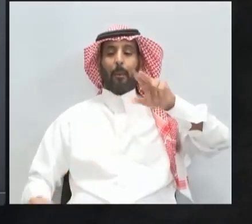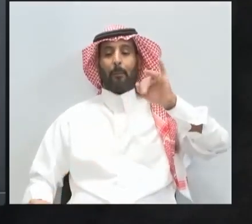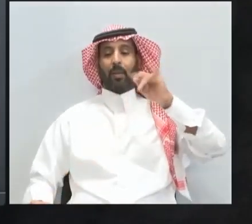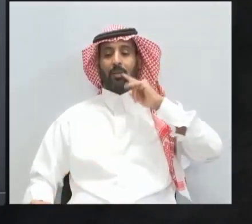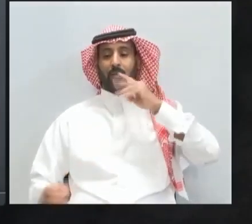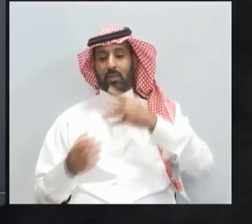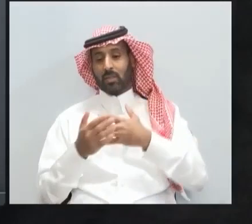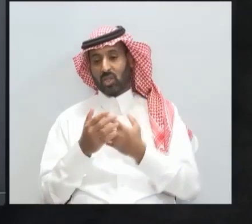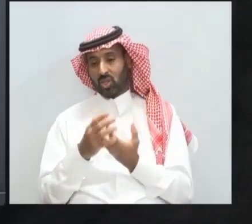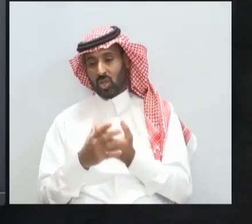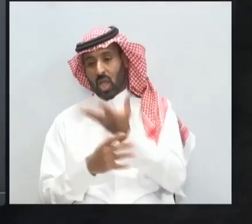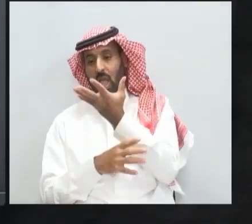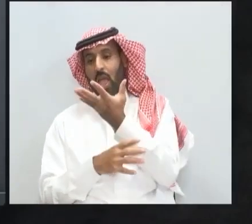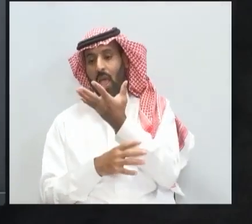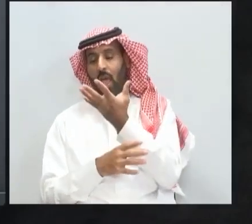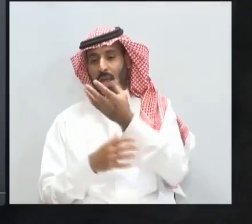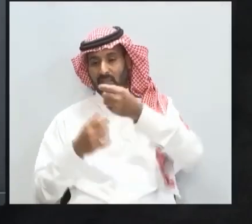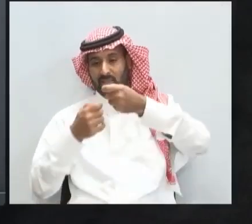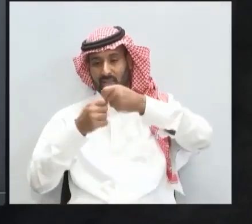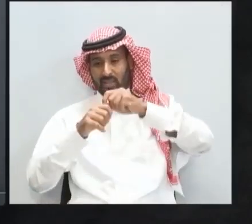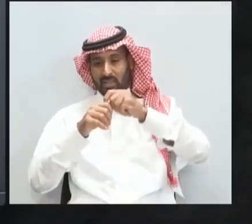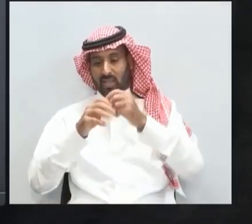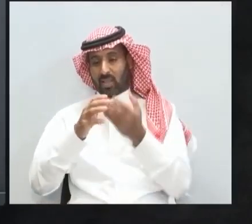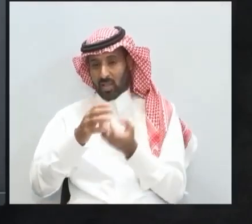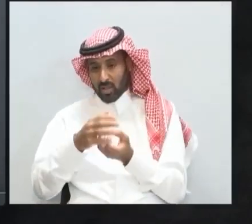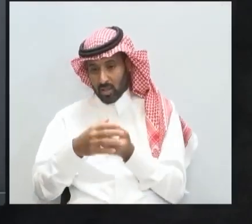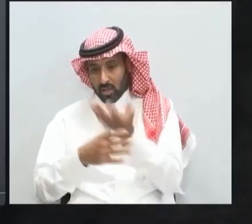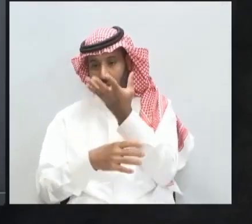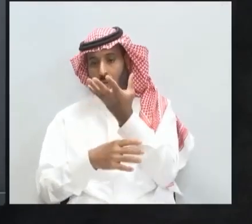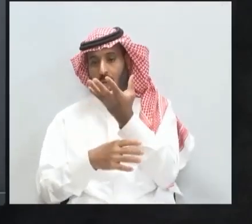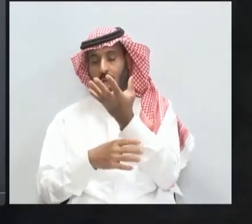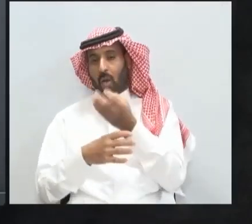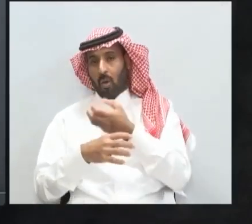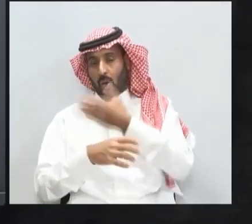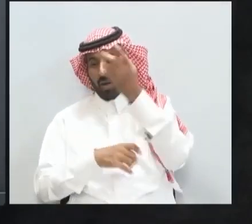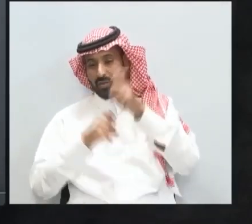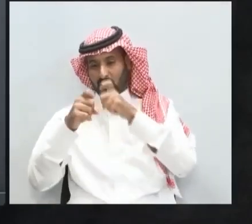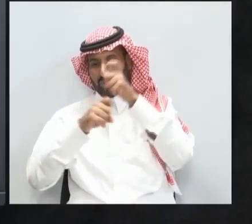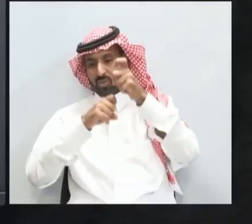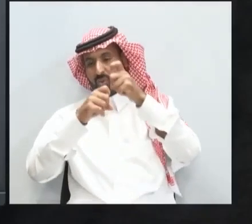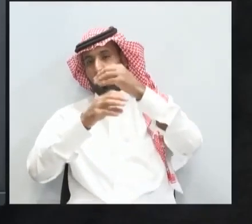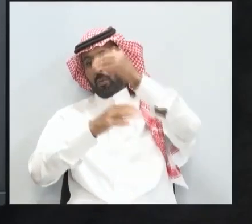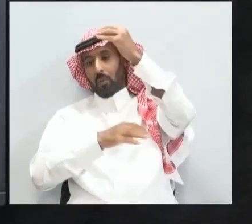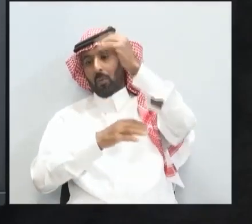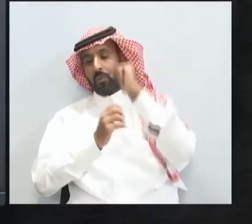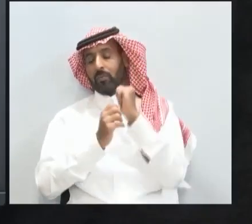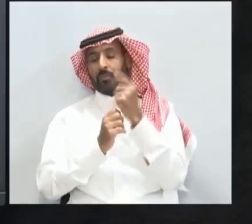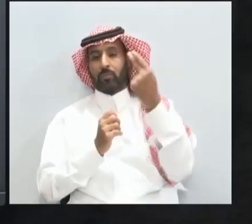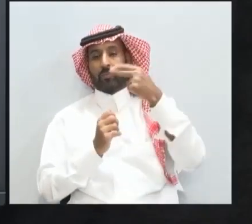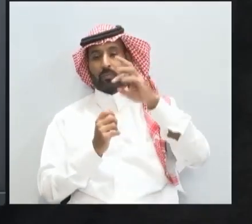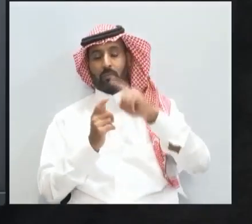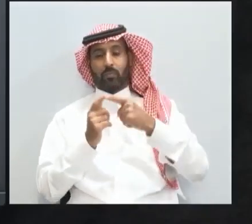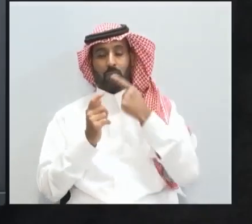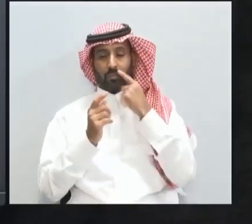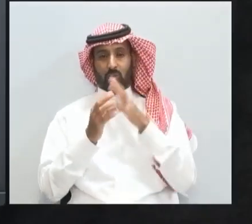كلها خرجت للخارج كلما تم تكسير ناد اتش او فاد اتش هنالك تحرر الالكترونات والهيدروجين هذا الهيدروجين يخرج الى